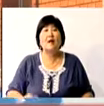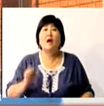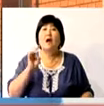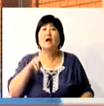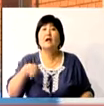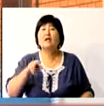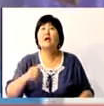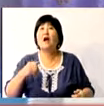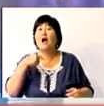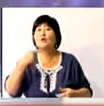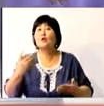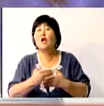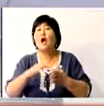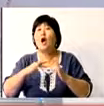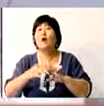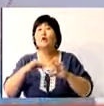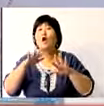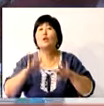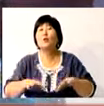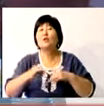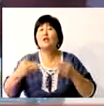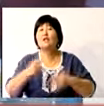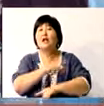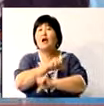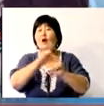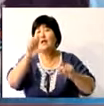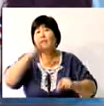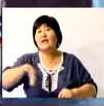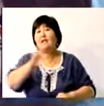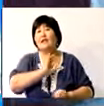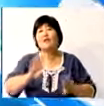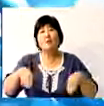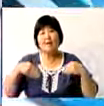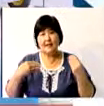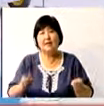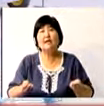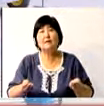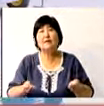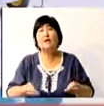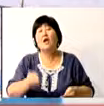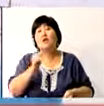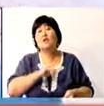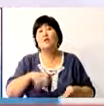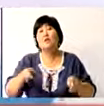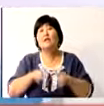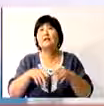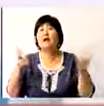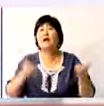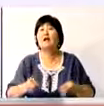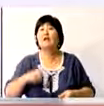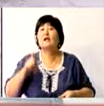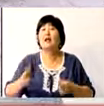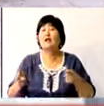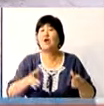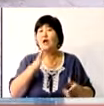Аралдағы айтулы жаңалық, аудан орталығында жаңа аурухана ел игілігіне берілді. Еңбек нарығына қажетті кадр